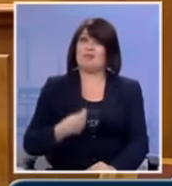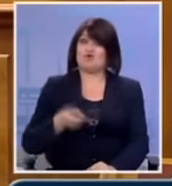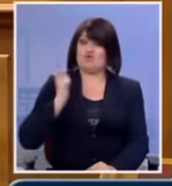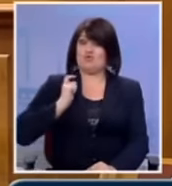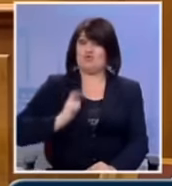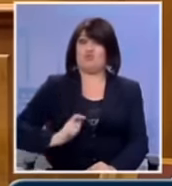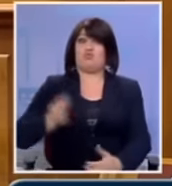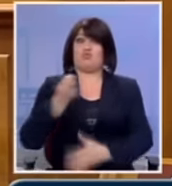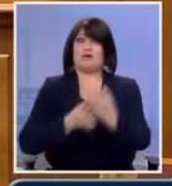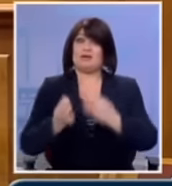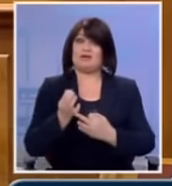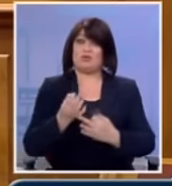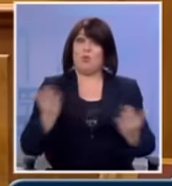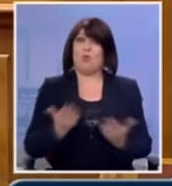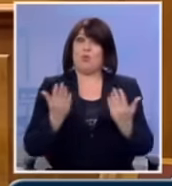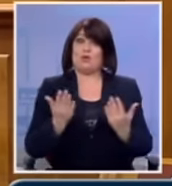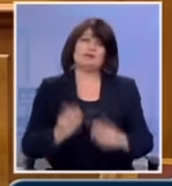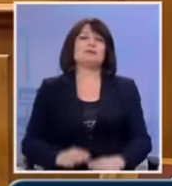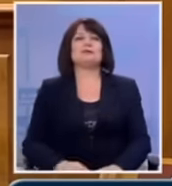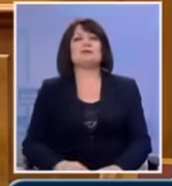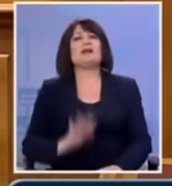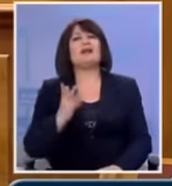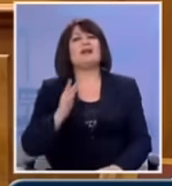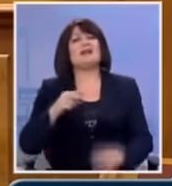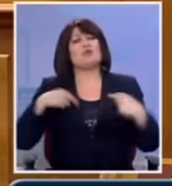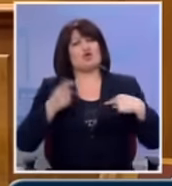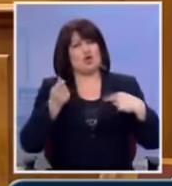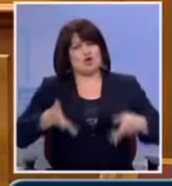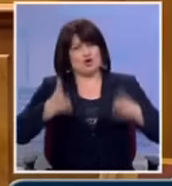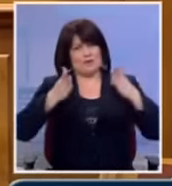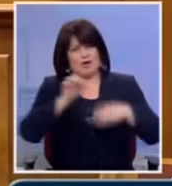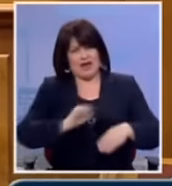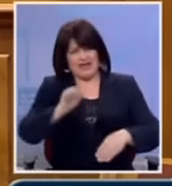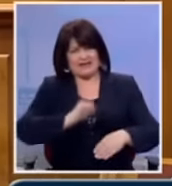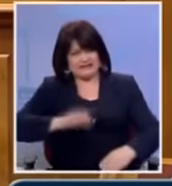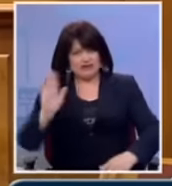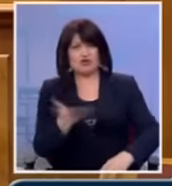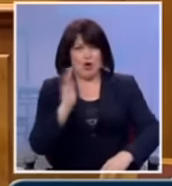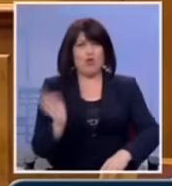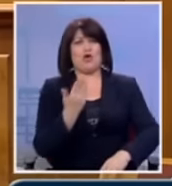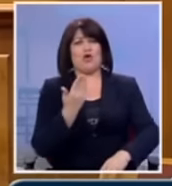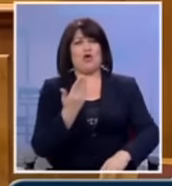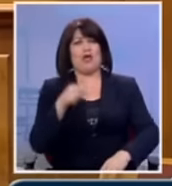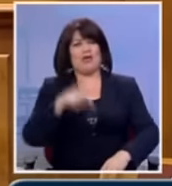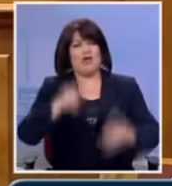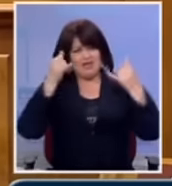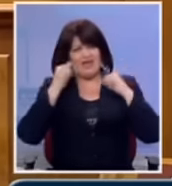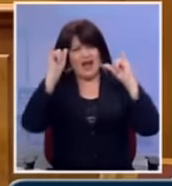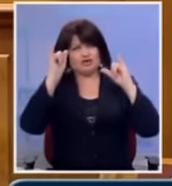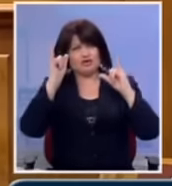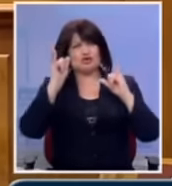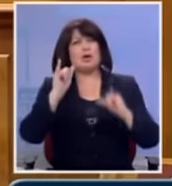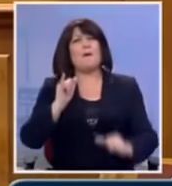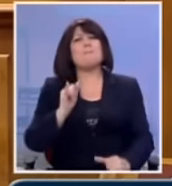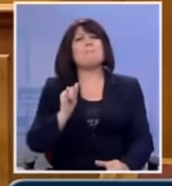οποία αναφέρεστε, μήπως οι καθαρίστριες του Υπουργείου Οικονομικών που τις απολύσατε και που εδώ είχε το θράσος ο κ. Μητσοτάκης